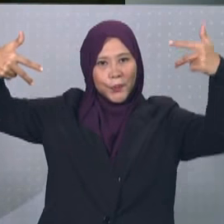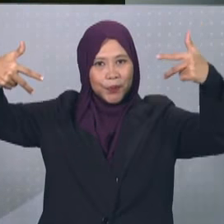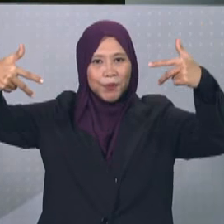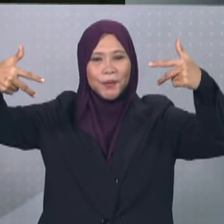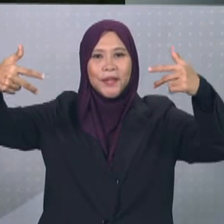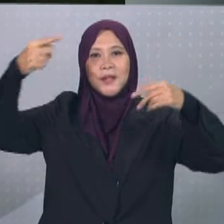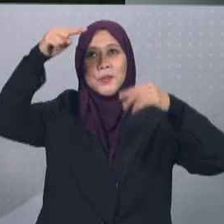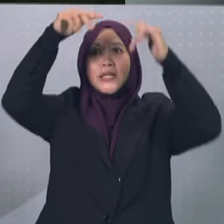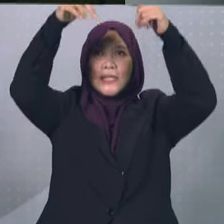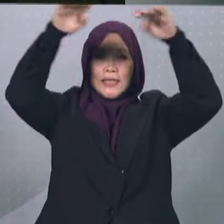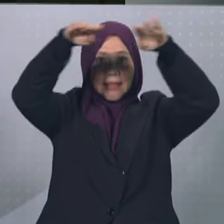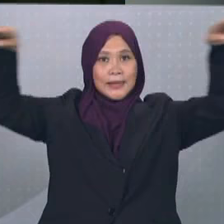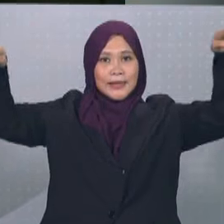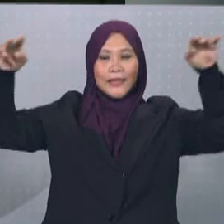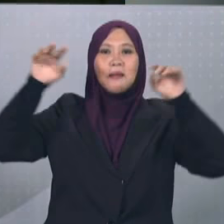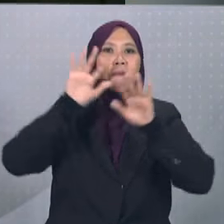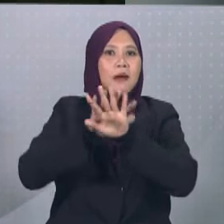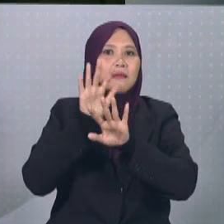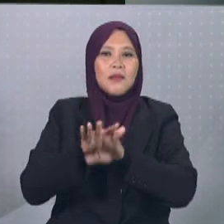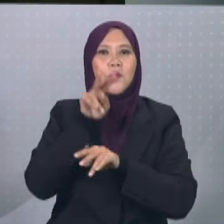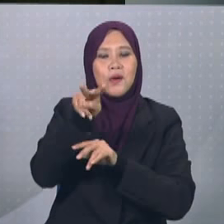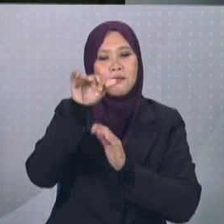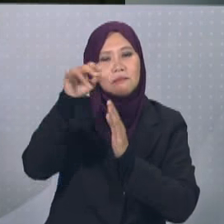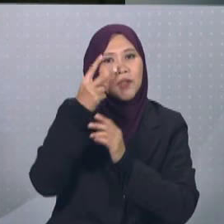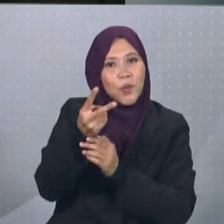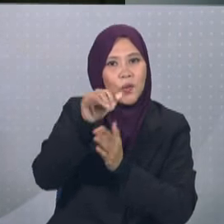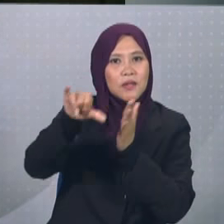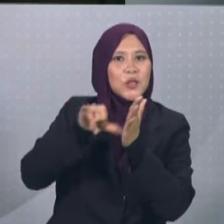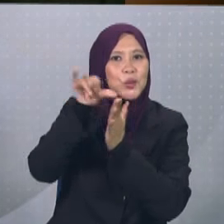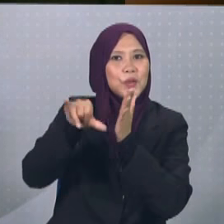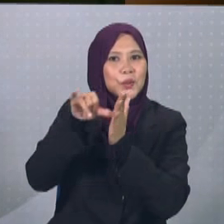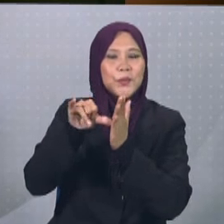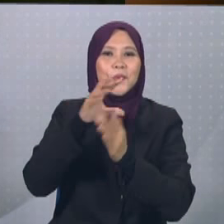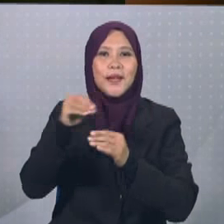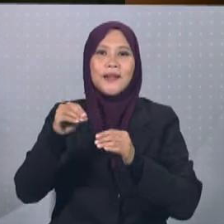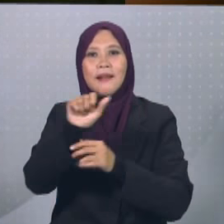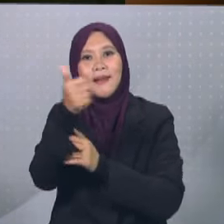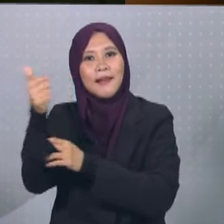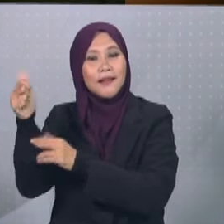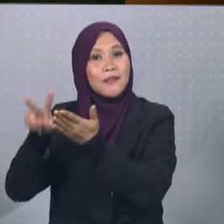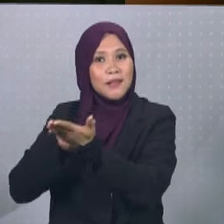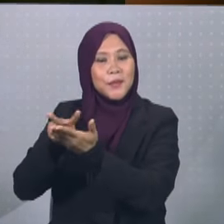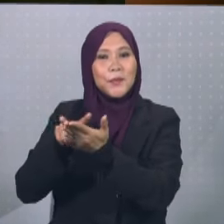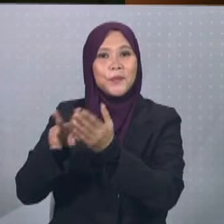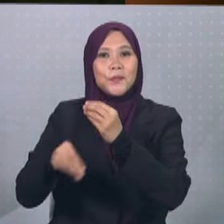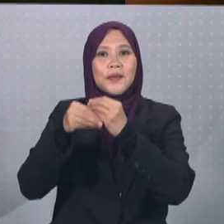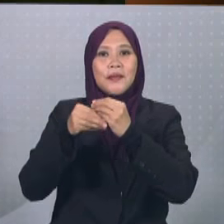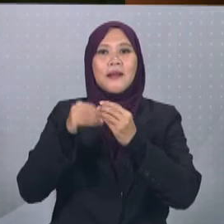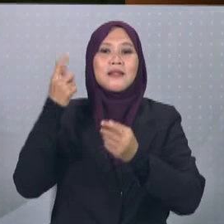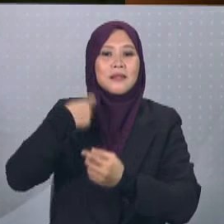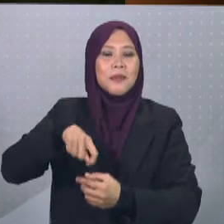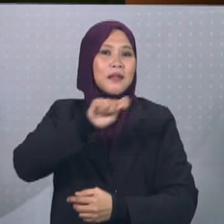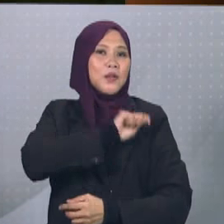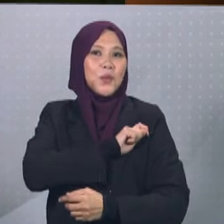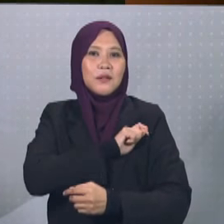dipasang pada siling dan telah ditonton sebanyak beberapa ratus ribu kali di YouTube dan platform lain. Katanya, pada hari Spanyol